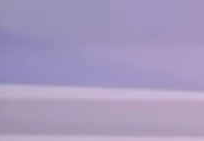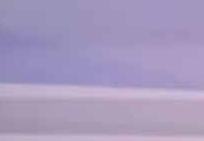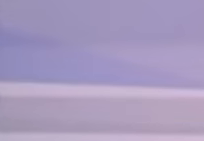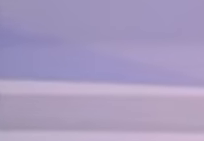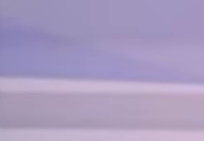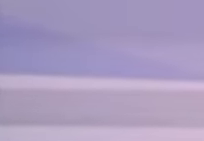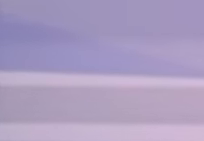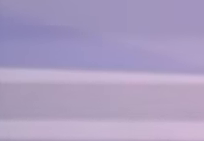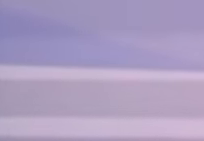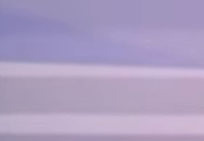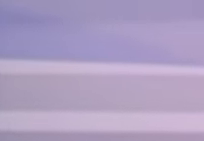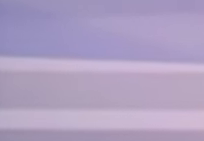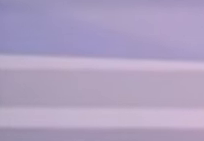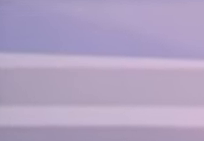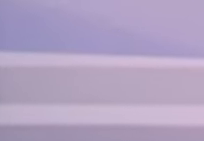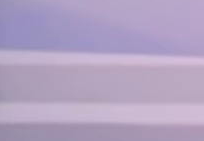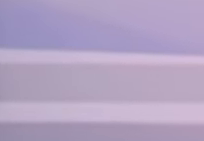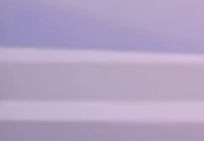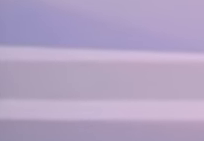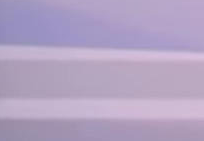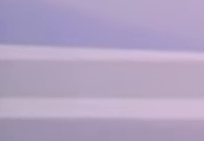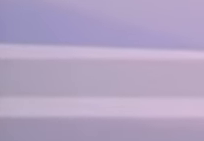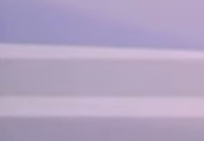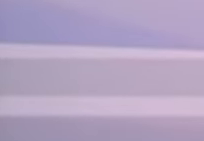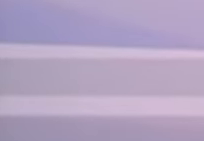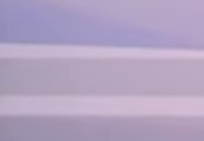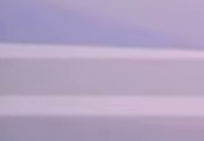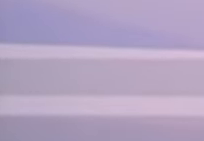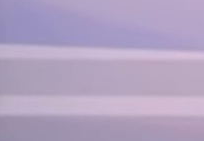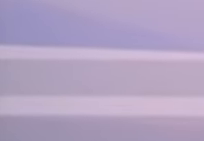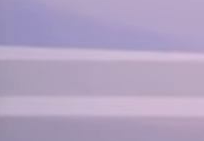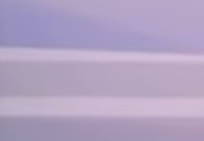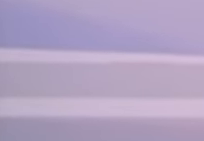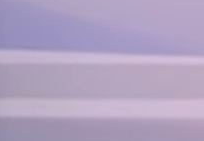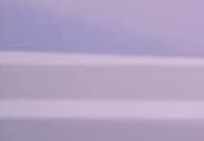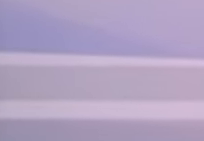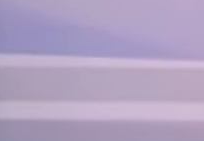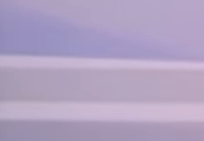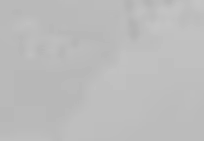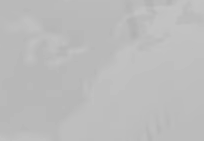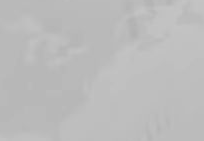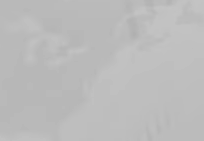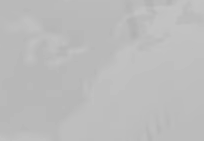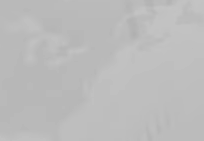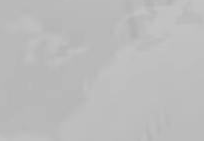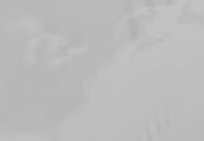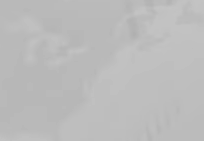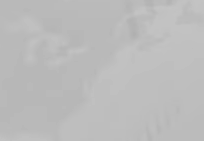abroad, samahan nyo kami sa GMA Pinoy TV at www.gmanews.tv.